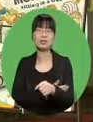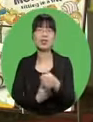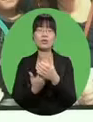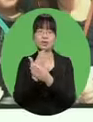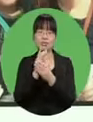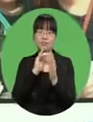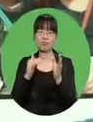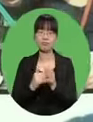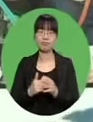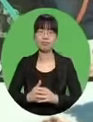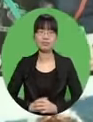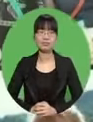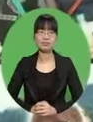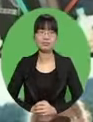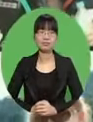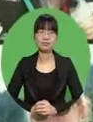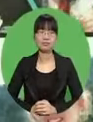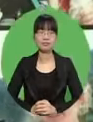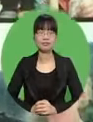거죠.